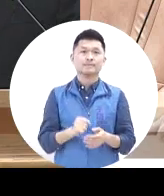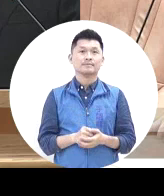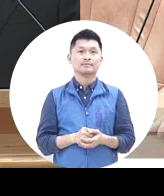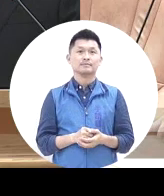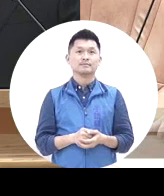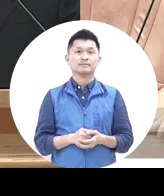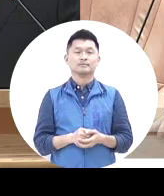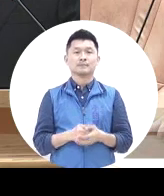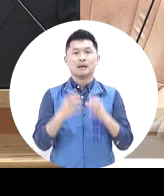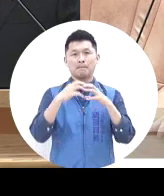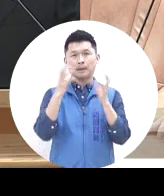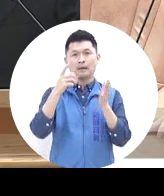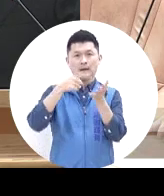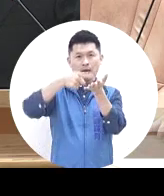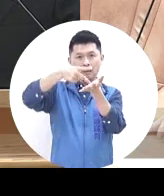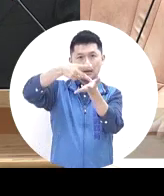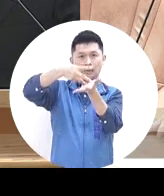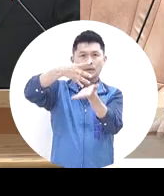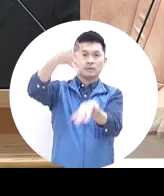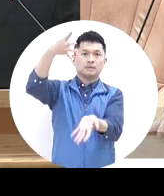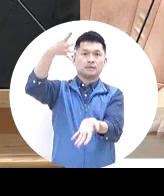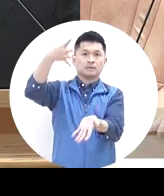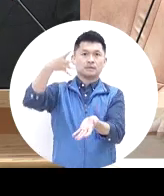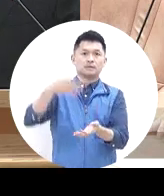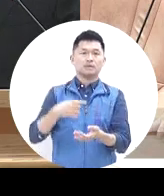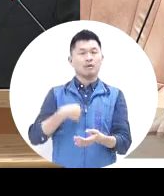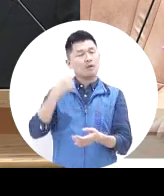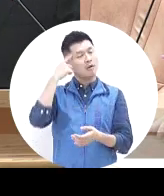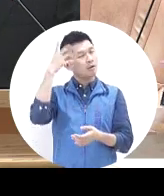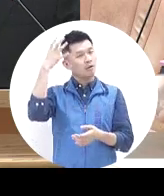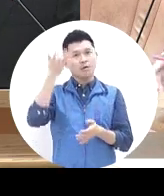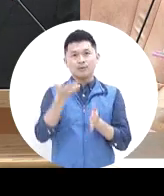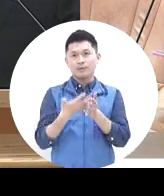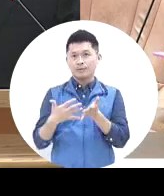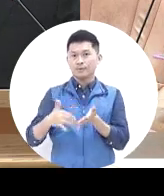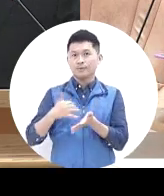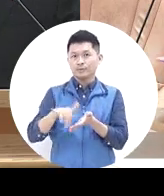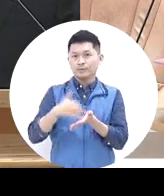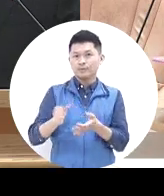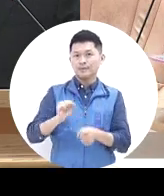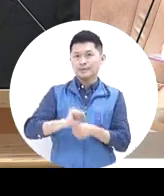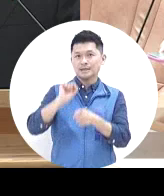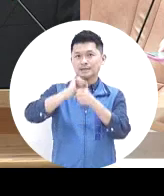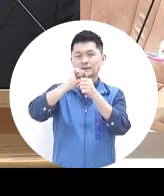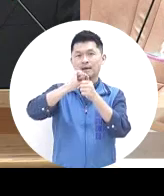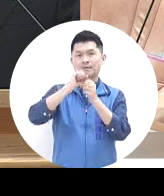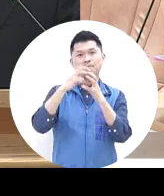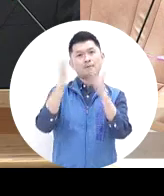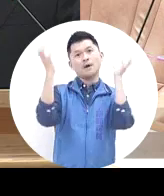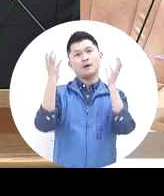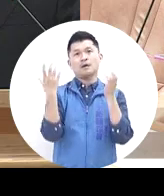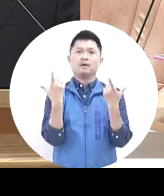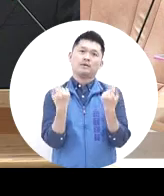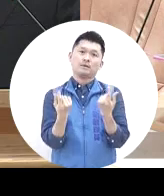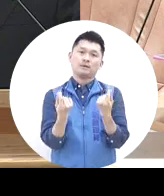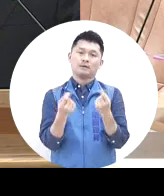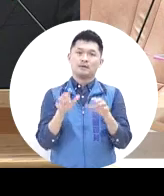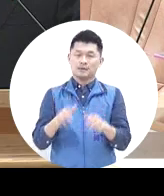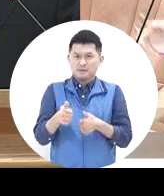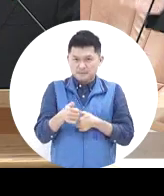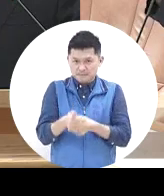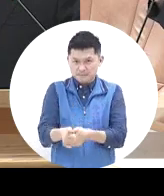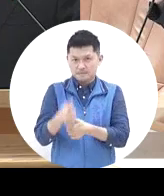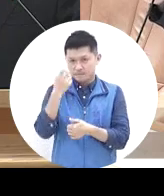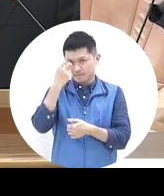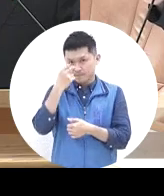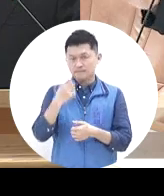流标了4次，我就很头痛啊。再怎么增加预算，也会流标，所以现在我在紧盯美术馆，